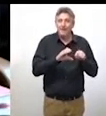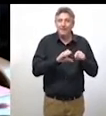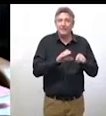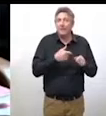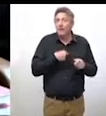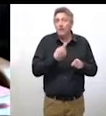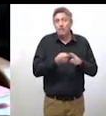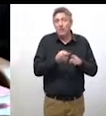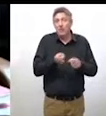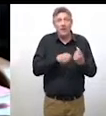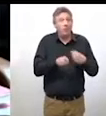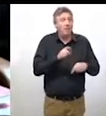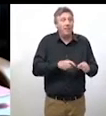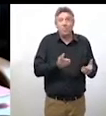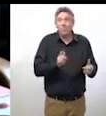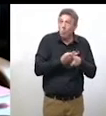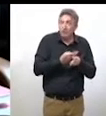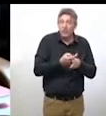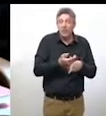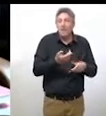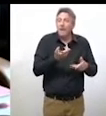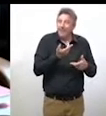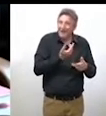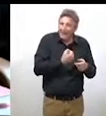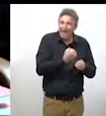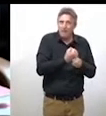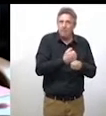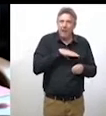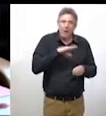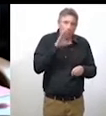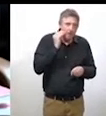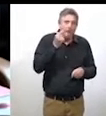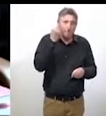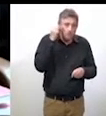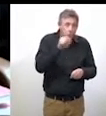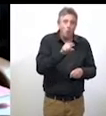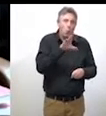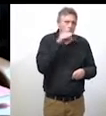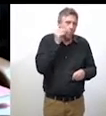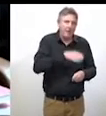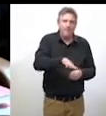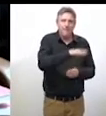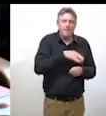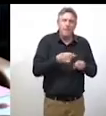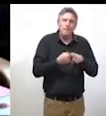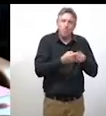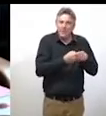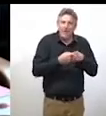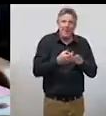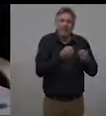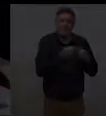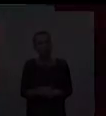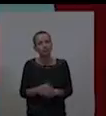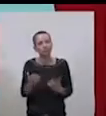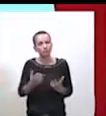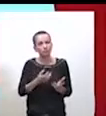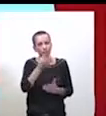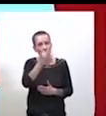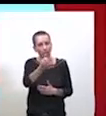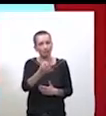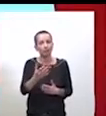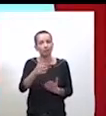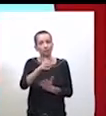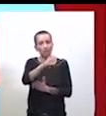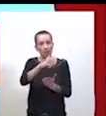rester, un moyen et non pas une fin. Nous partons ici du principe que la monnaie est un bien commun et pas un bien privé. C'est un